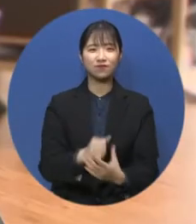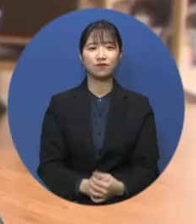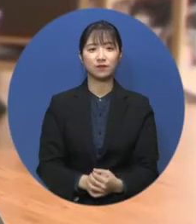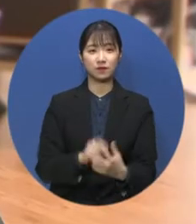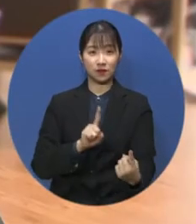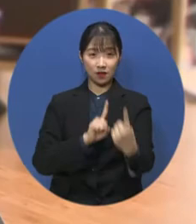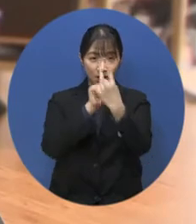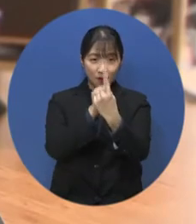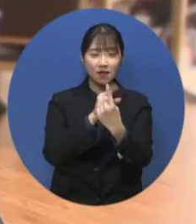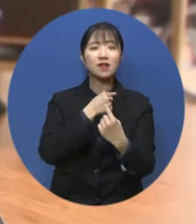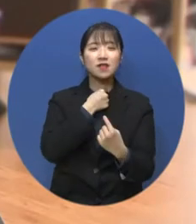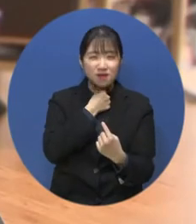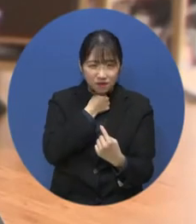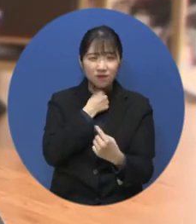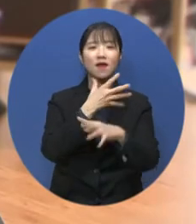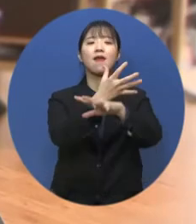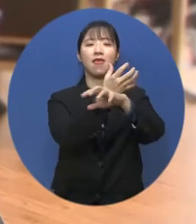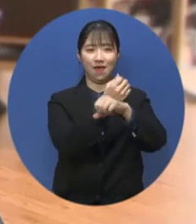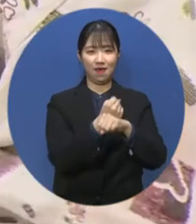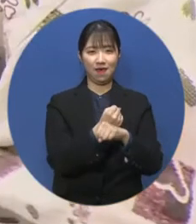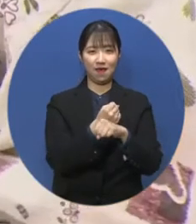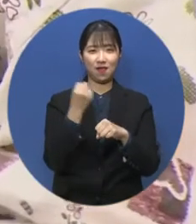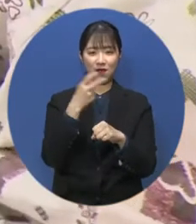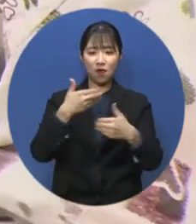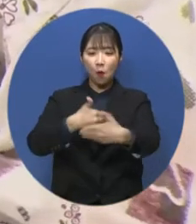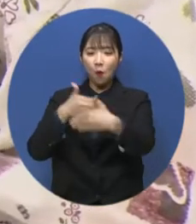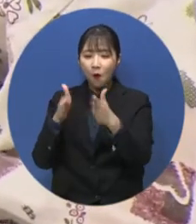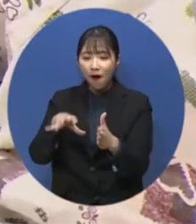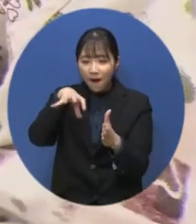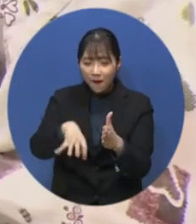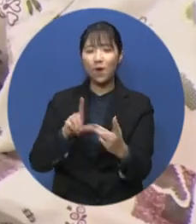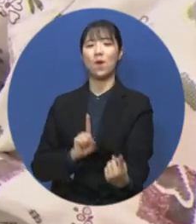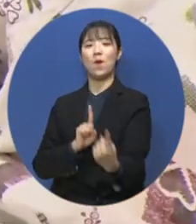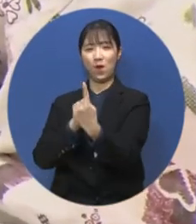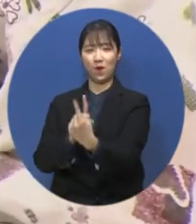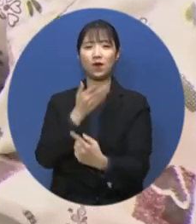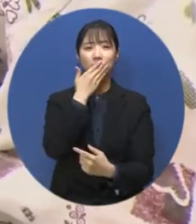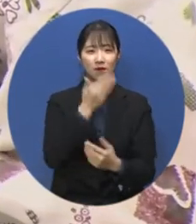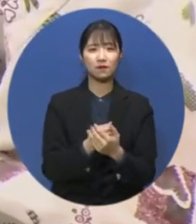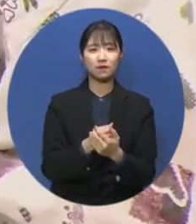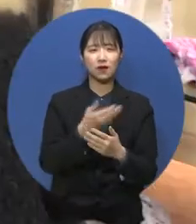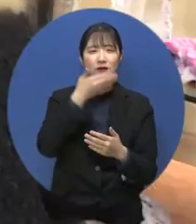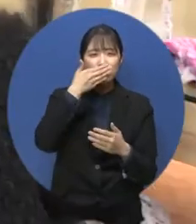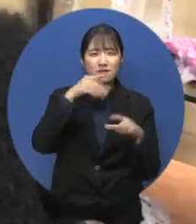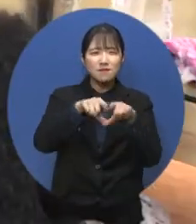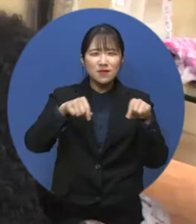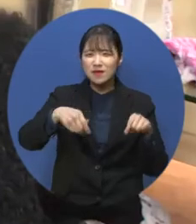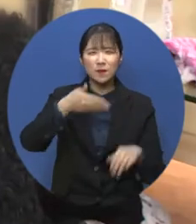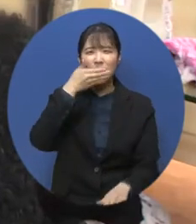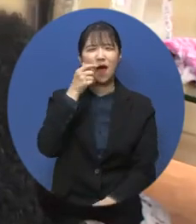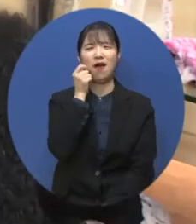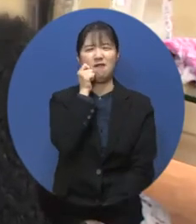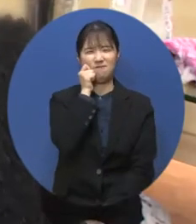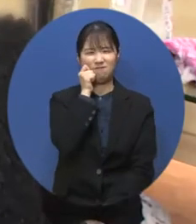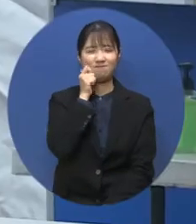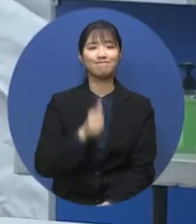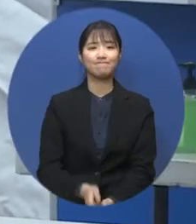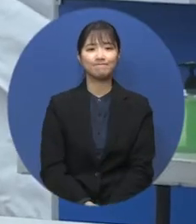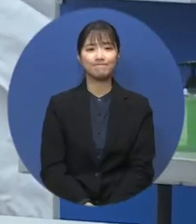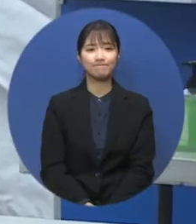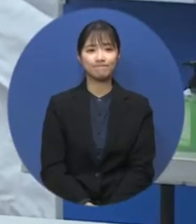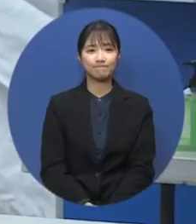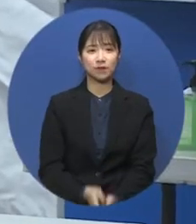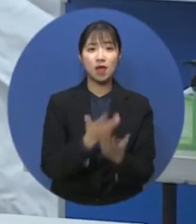사전 예약을 통해 1인실 또는 독립된 별도 공간에서 진행되며 음식물 섭취는 불가능합니다.